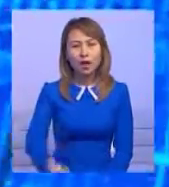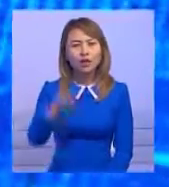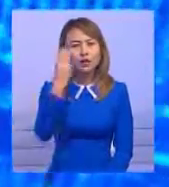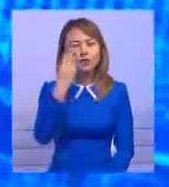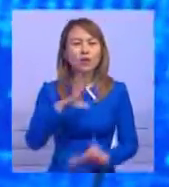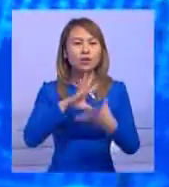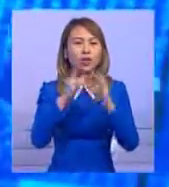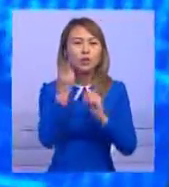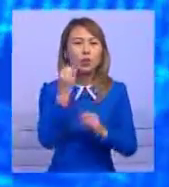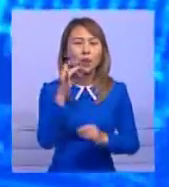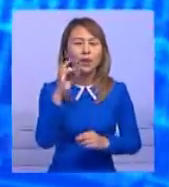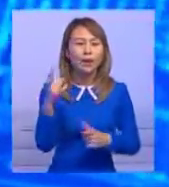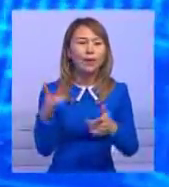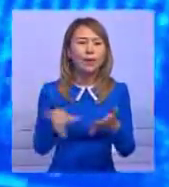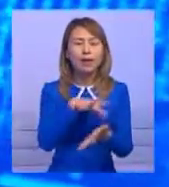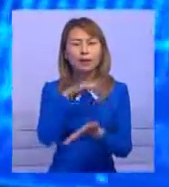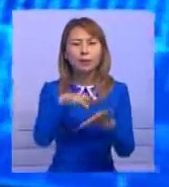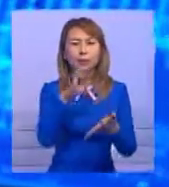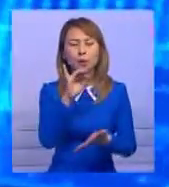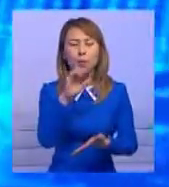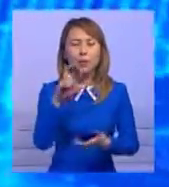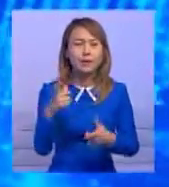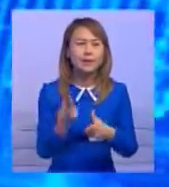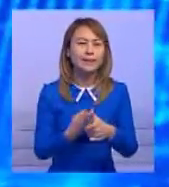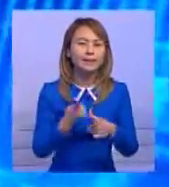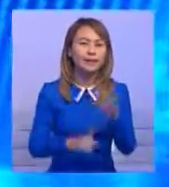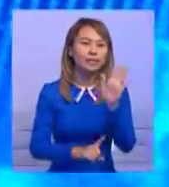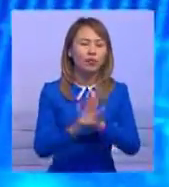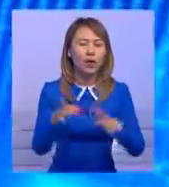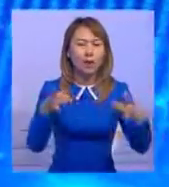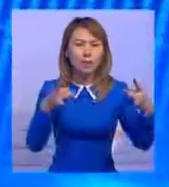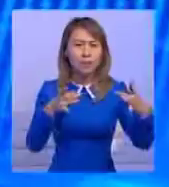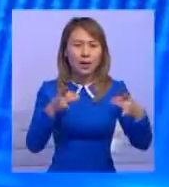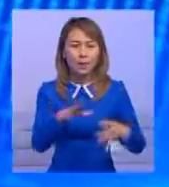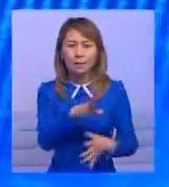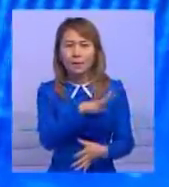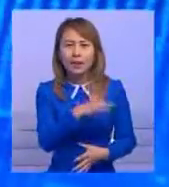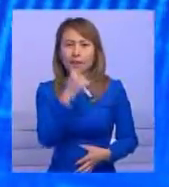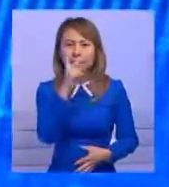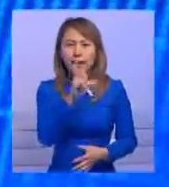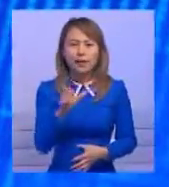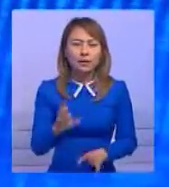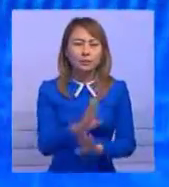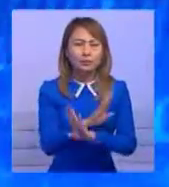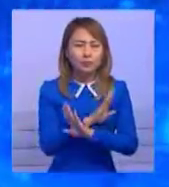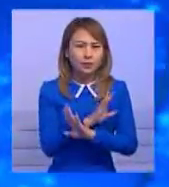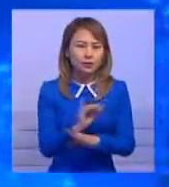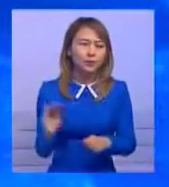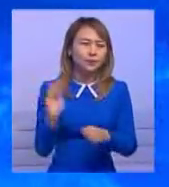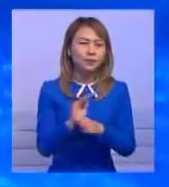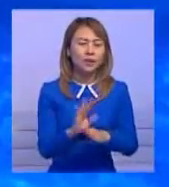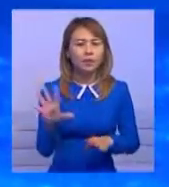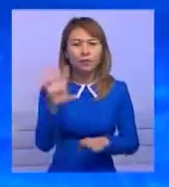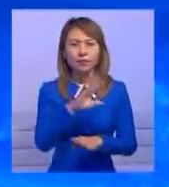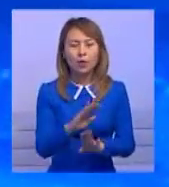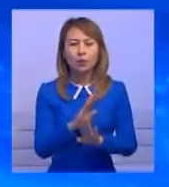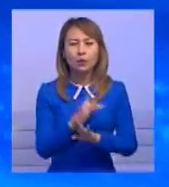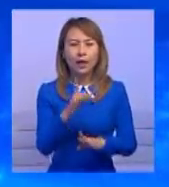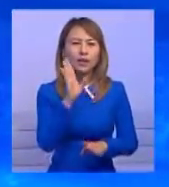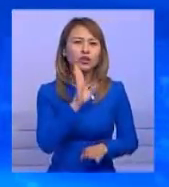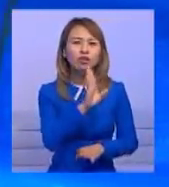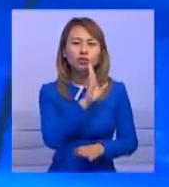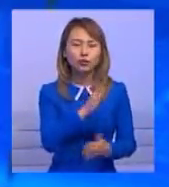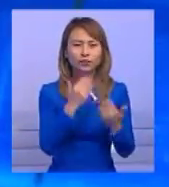Швейцарияның Цюрих қаласындағы UBS банкының кеңсесінде атыс болды. Салдарынан екі кісі қаза тапқан. Марқұмдардың біреуі әйел